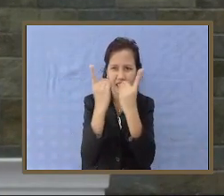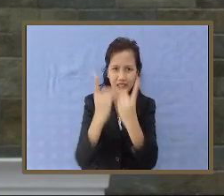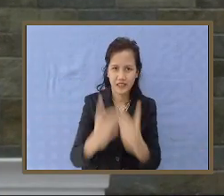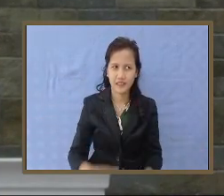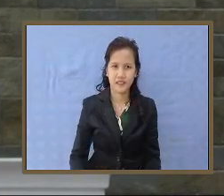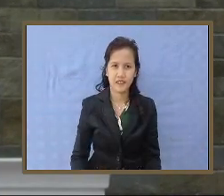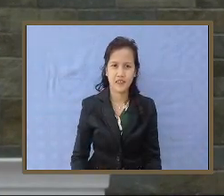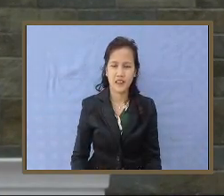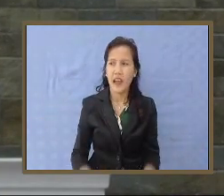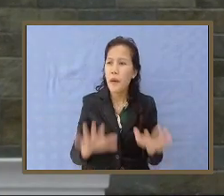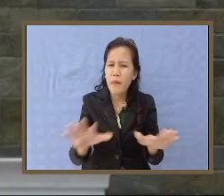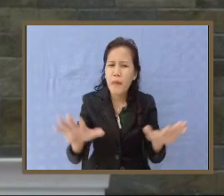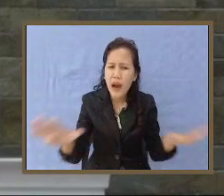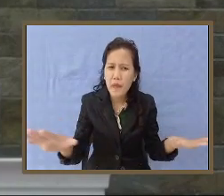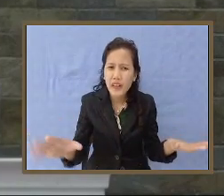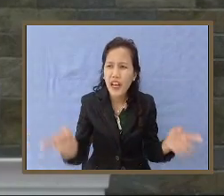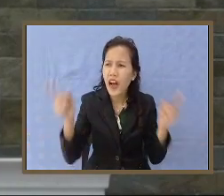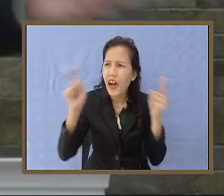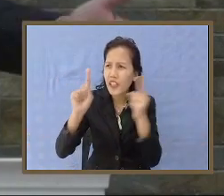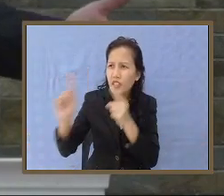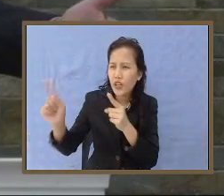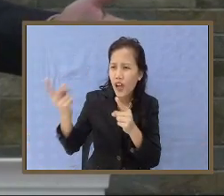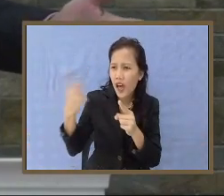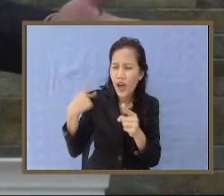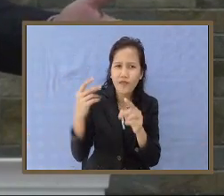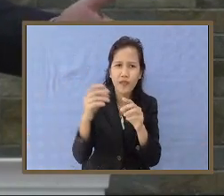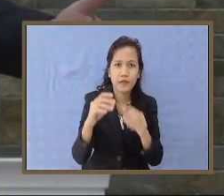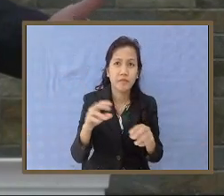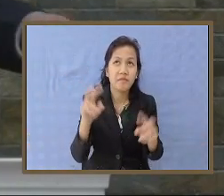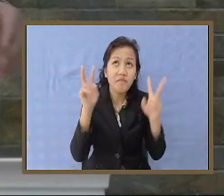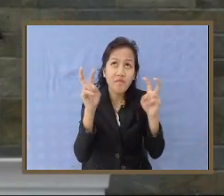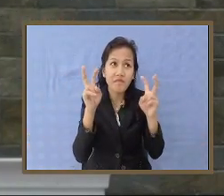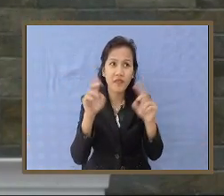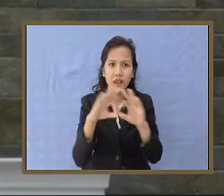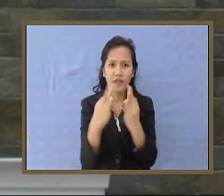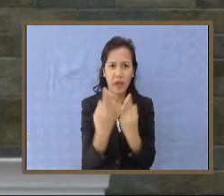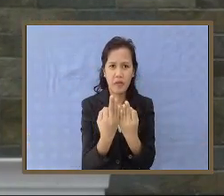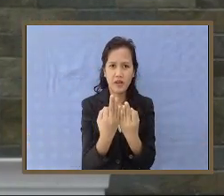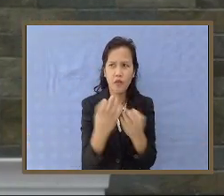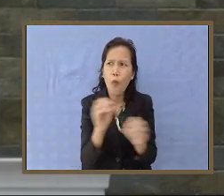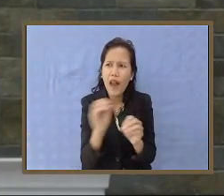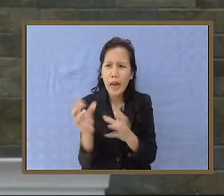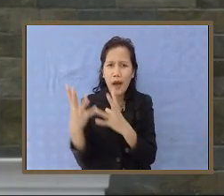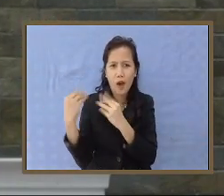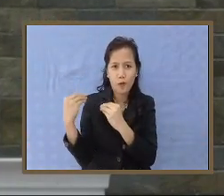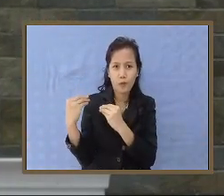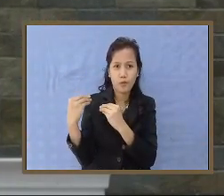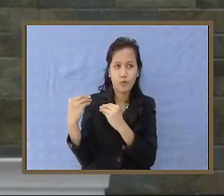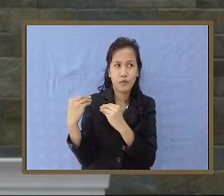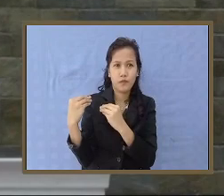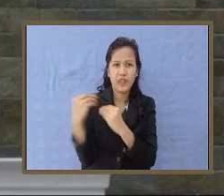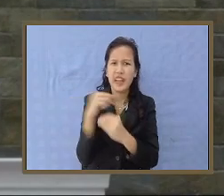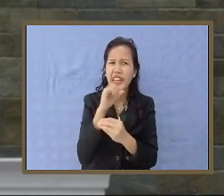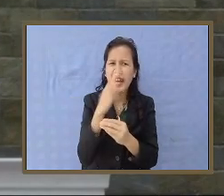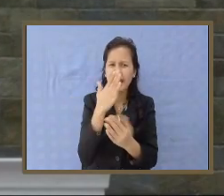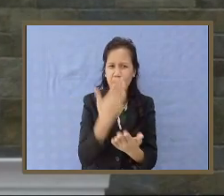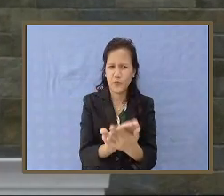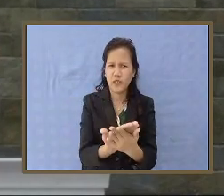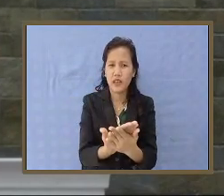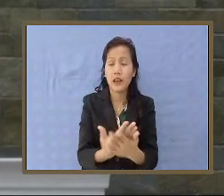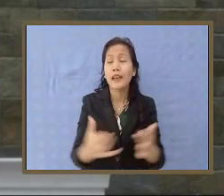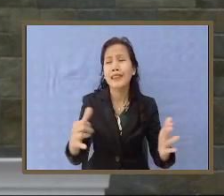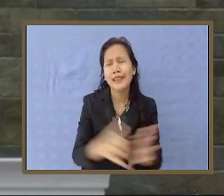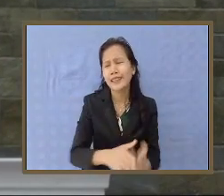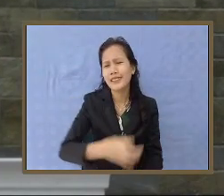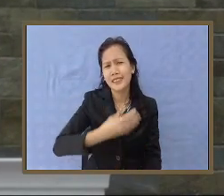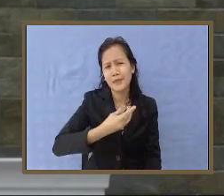ng kasama sa buhay na walang pag-asa. You know? So, frustration, mga kapatid.